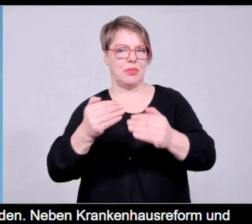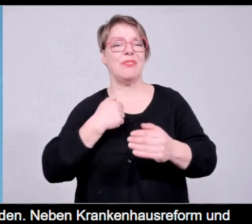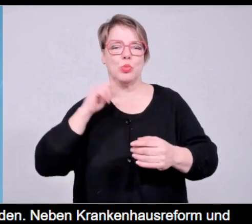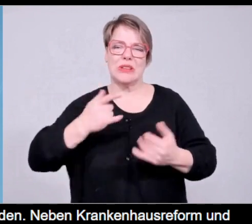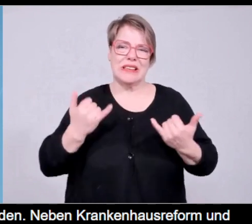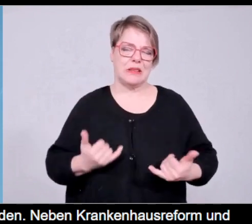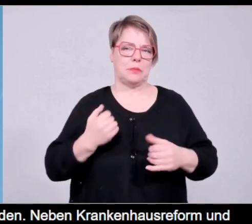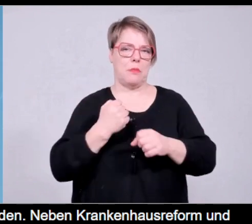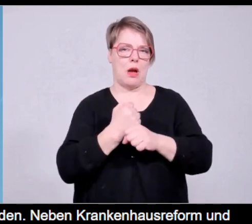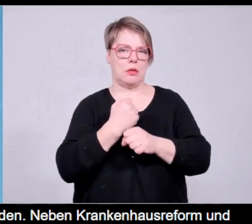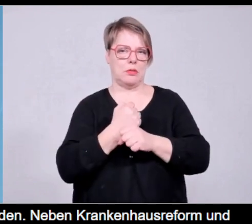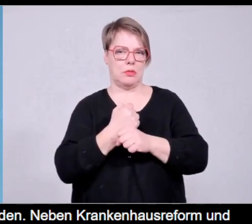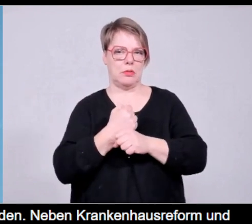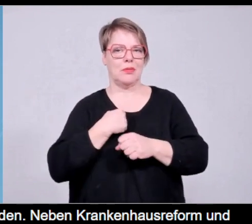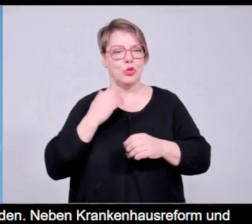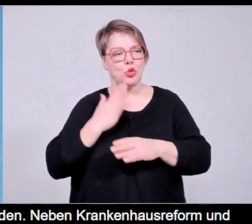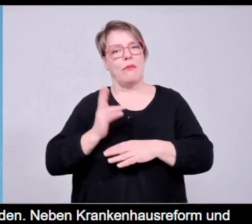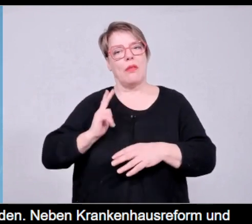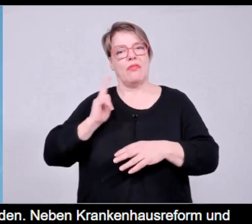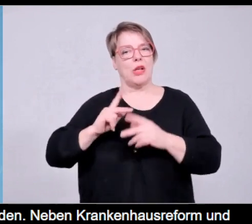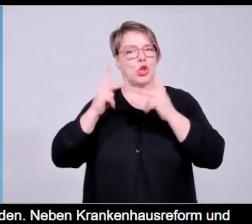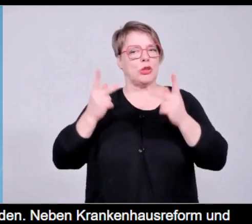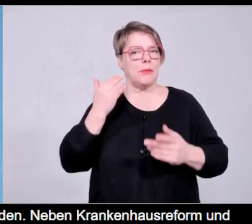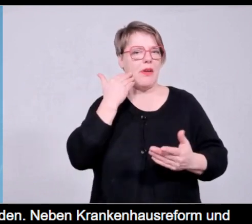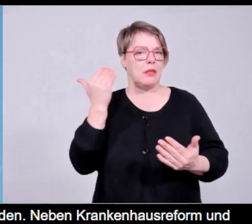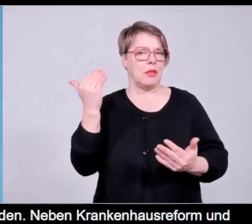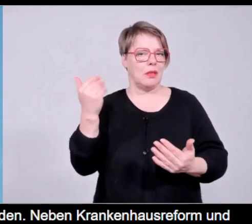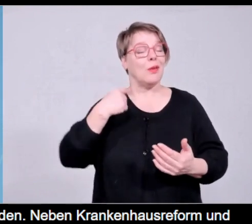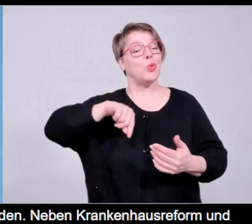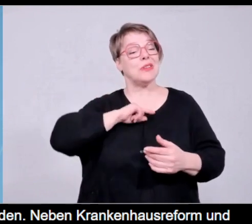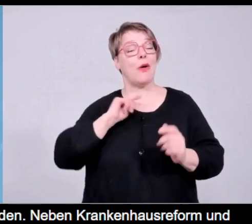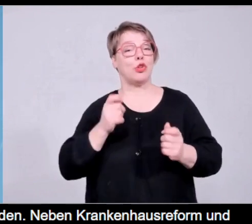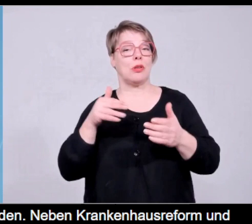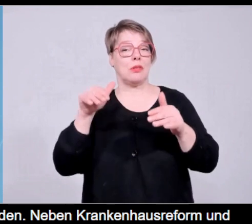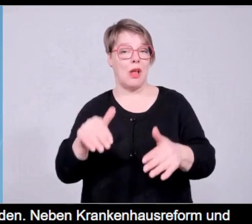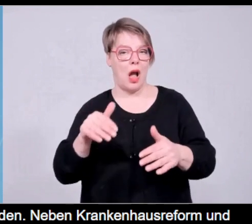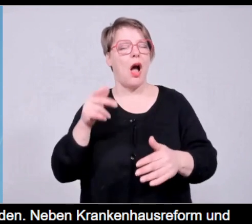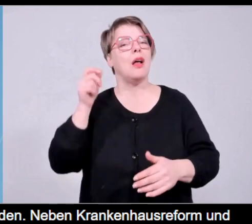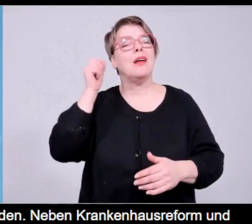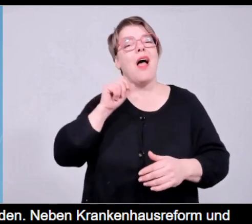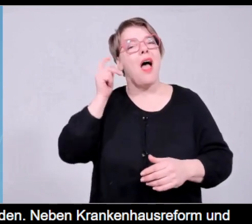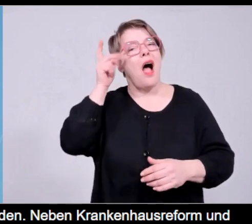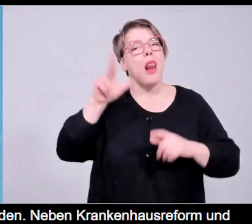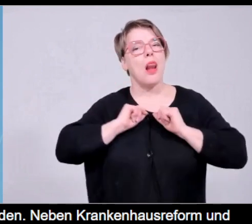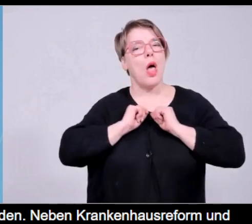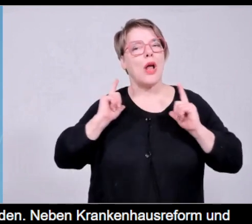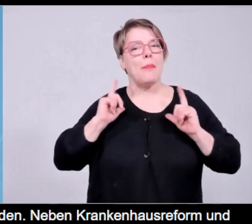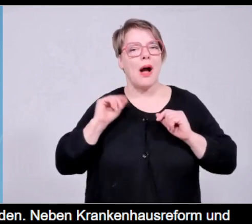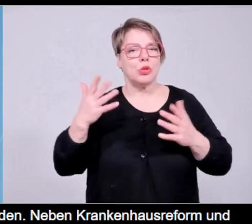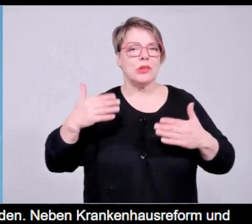das seit Jahrzehnten in Deutschland umgesetzt werden muss. Ich habe darüber auch im Kabinett berichtet. Heute endet ja mit der